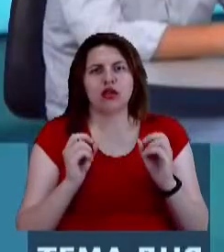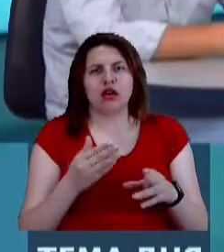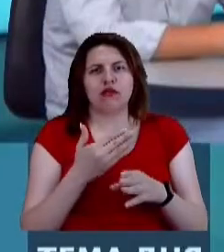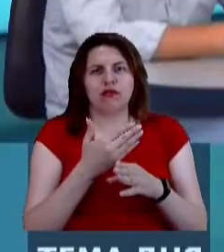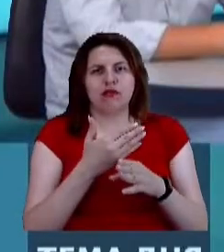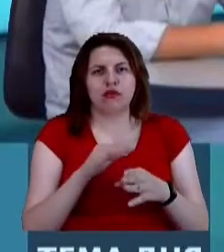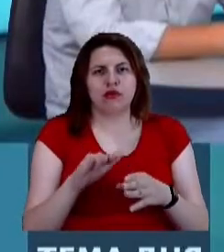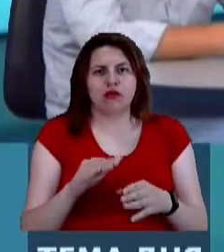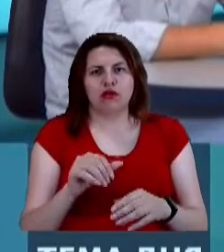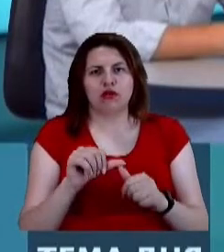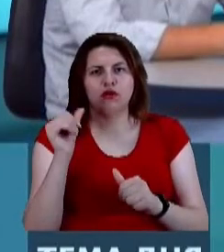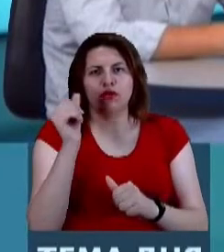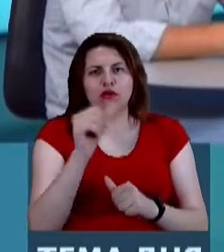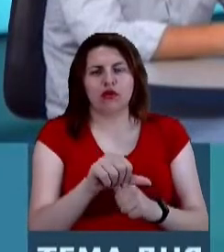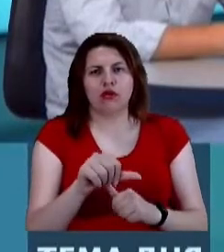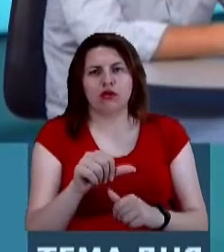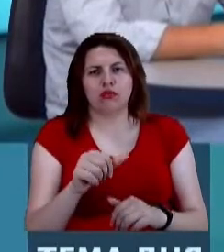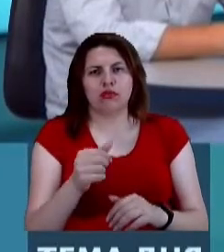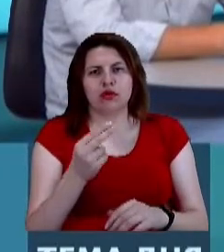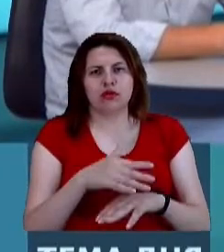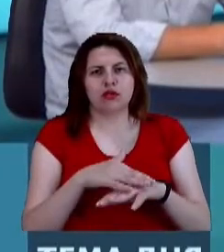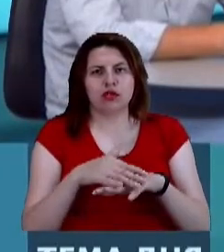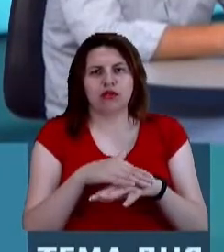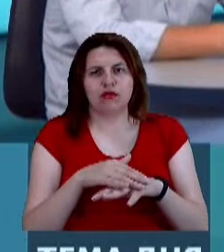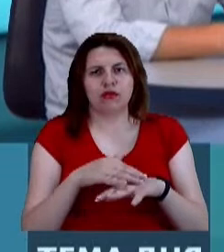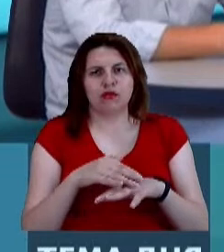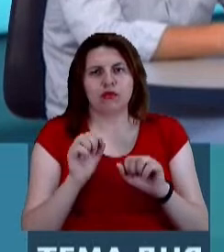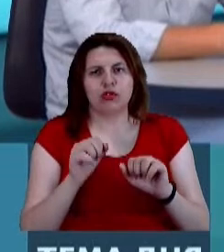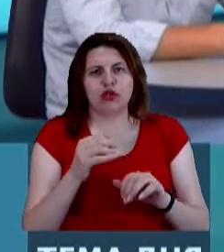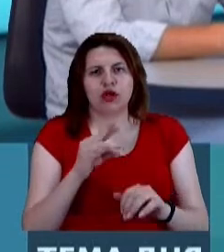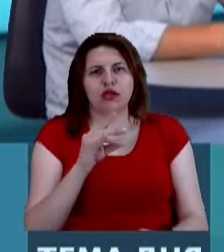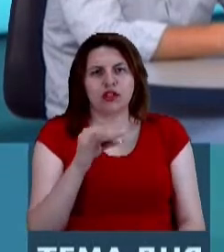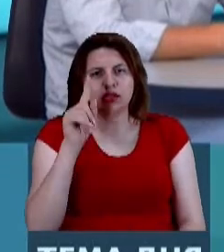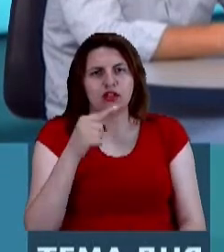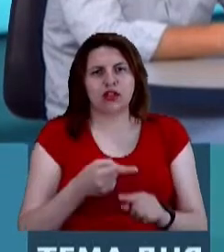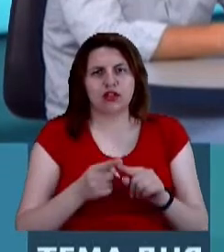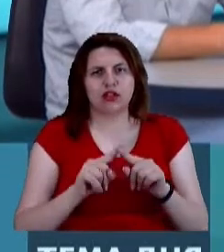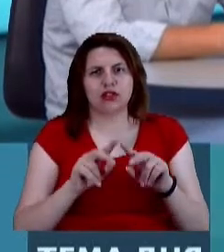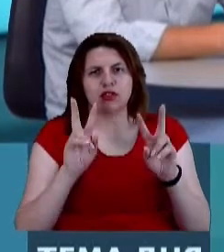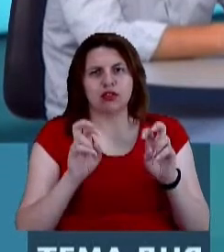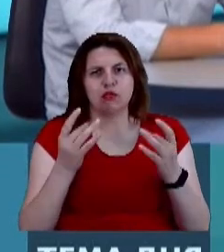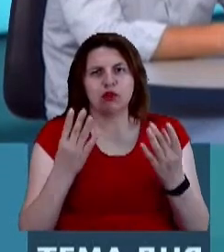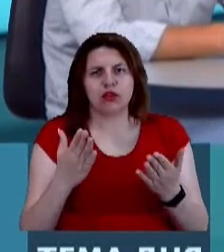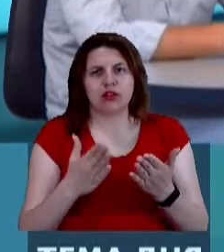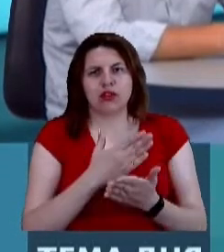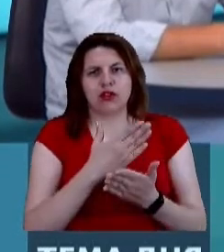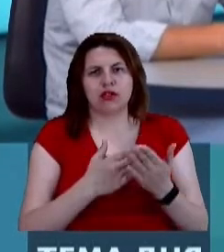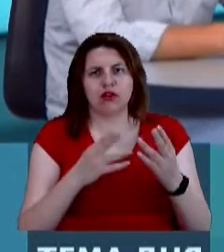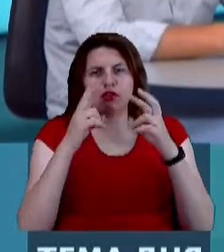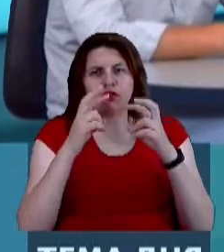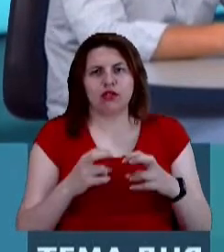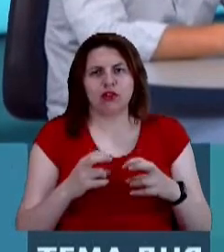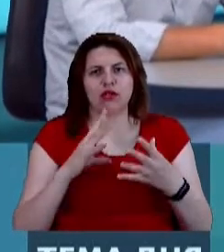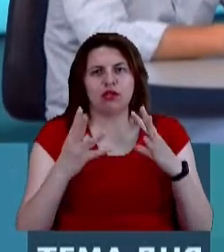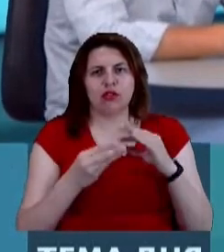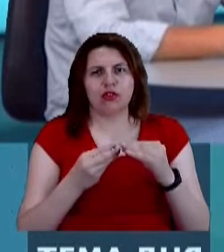східний регіон України. Можливо, пан Андрій краще знається на цій тематиці, тому що я просто навіть ніяких досліджень останніх не бачила на цю тему і не можу